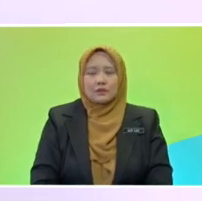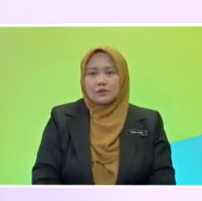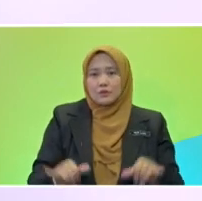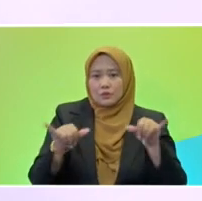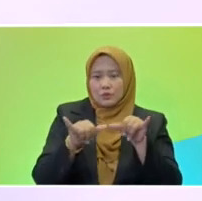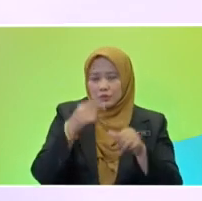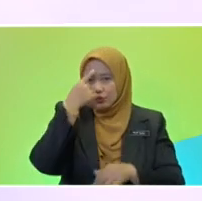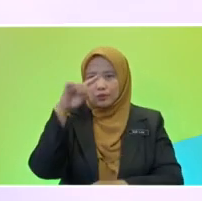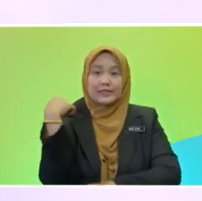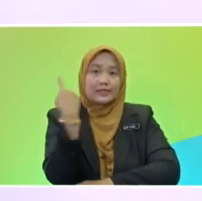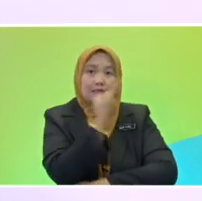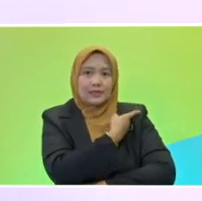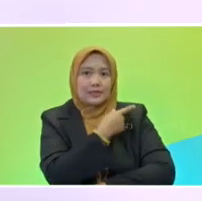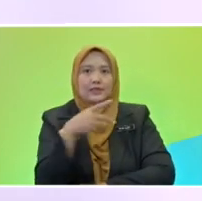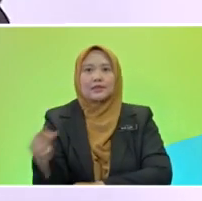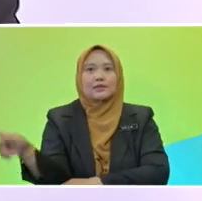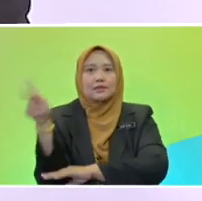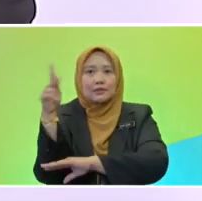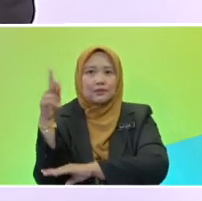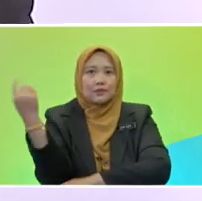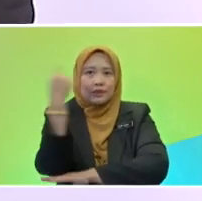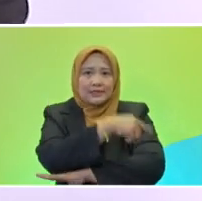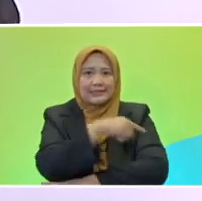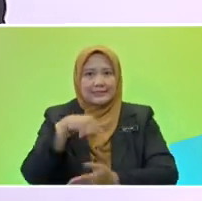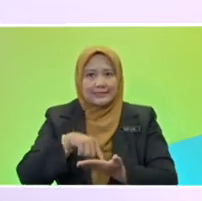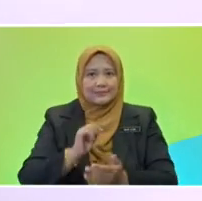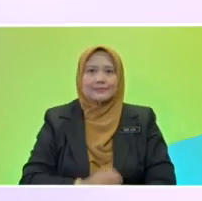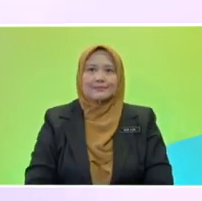berkebun pada hari ini Hmm cantik